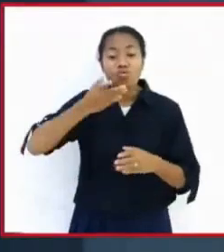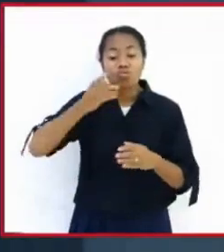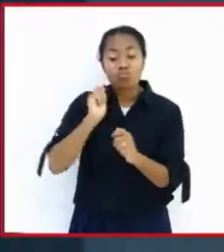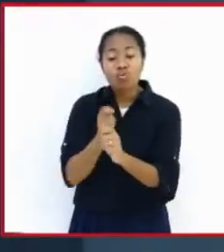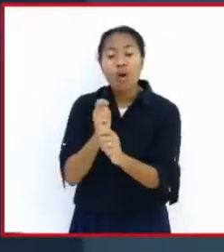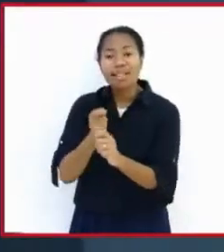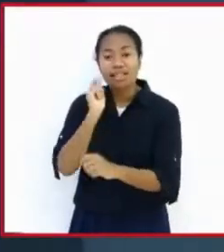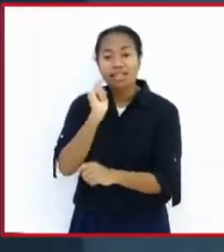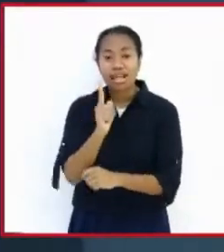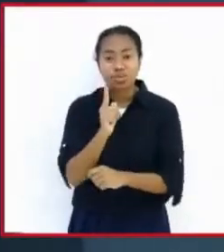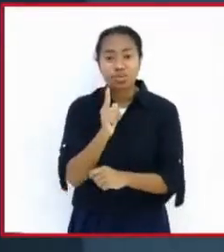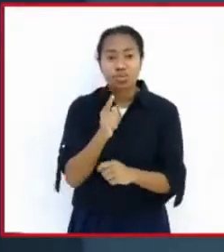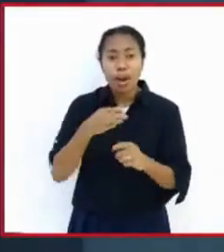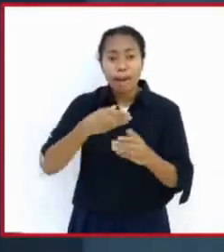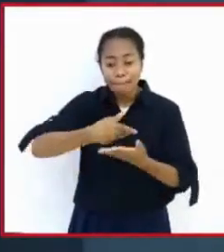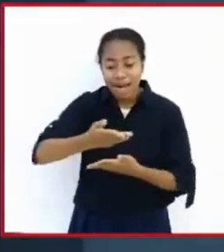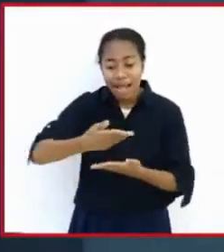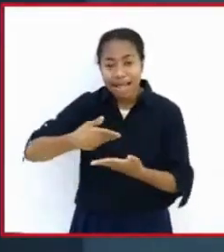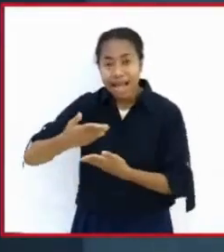sebuah pelayanan